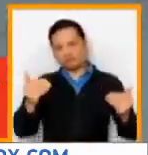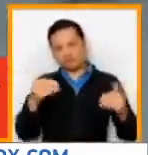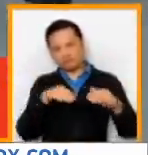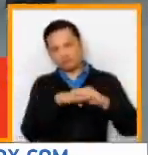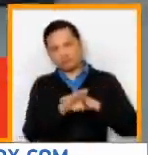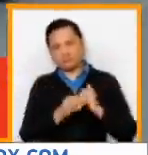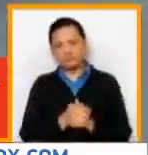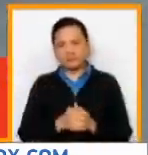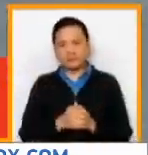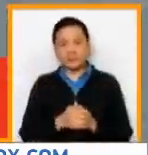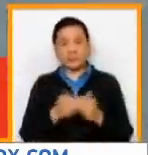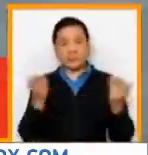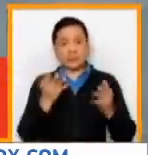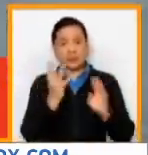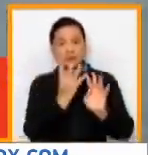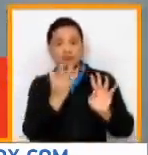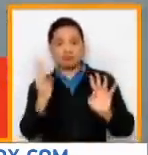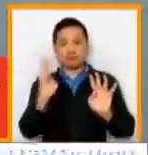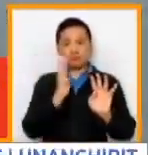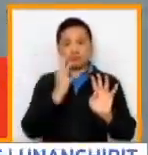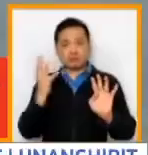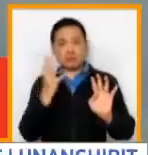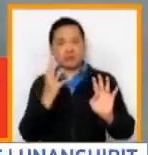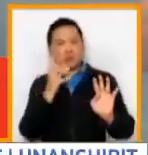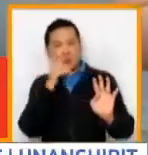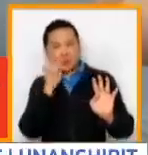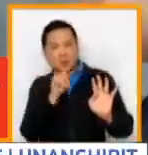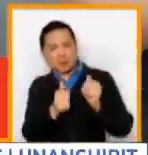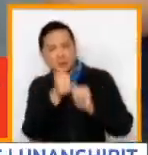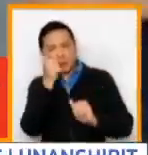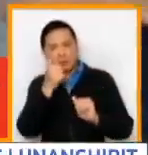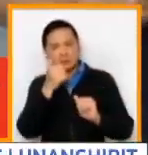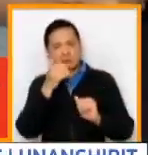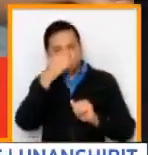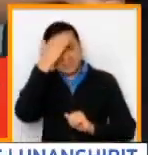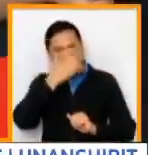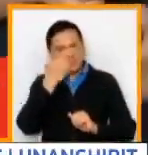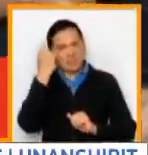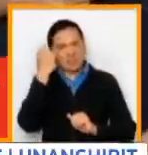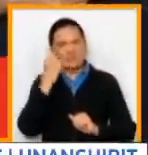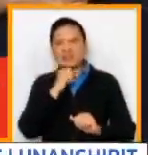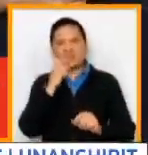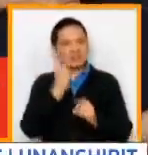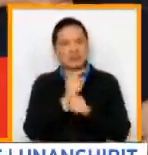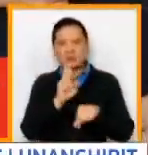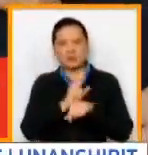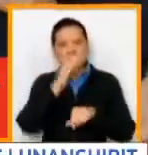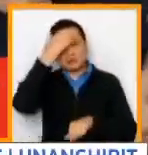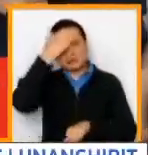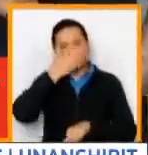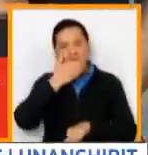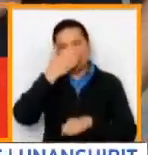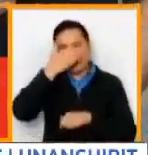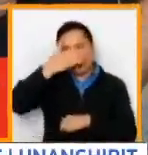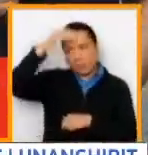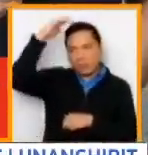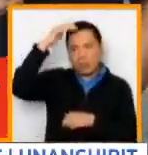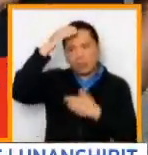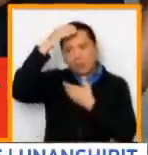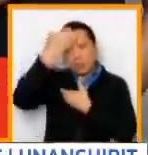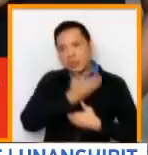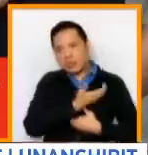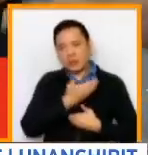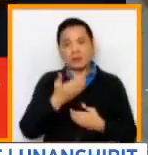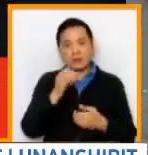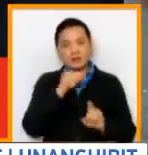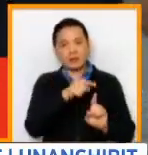dito, may face shield pero hindi tama yung kanilang pagsusuot. At katulad ng nakikita nyo dito, talagang napakahaba na ng pila ng mga